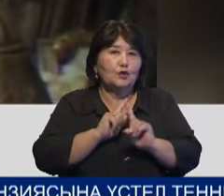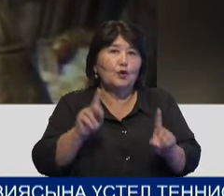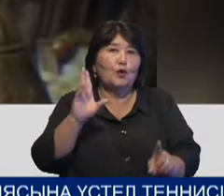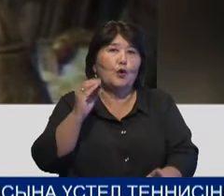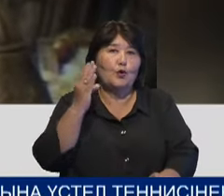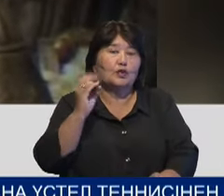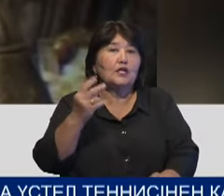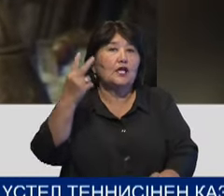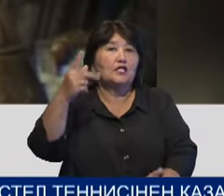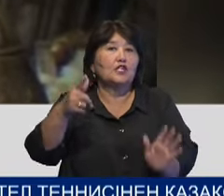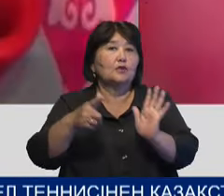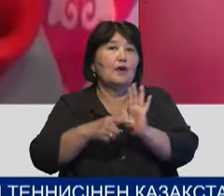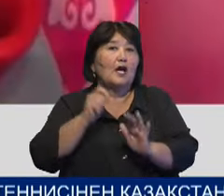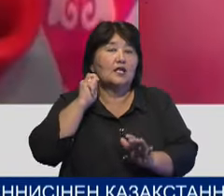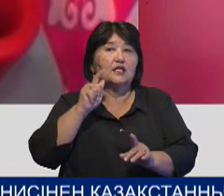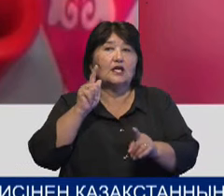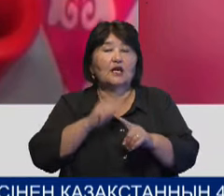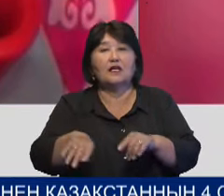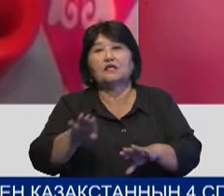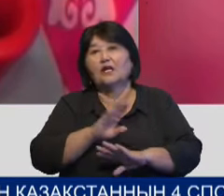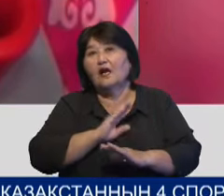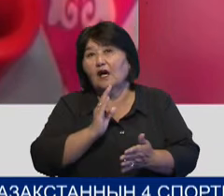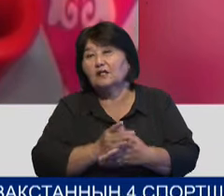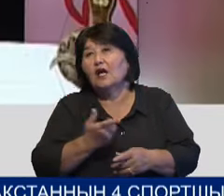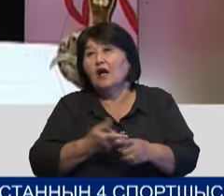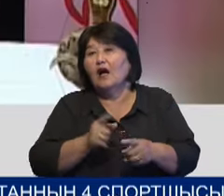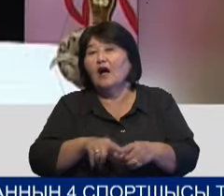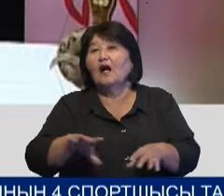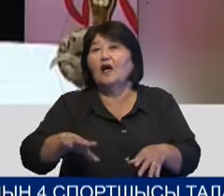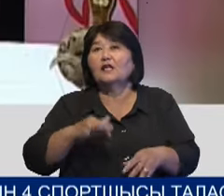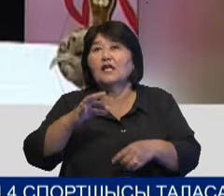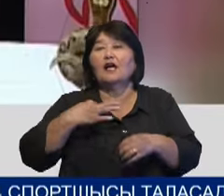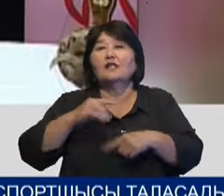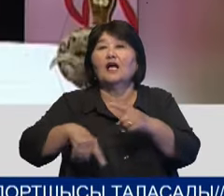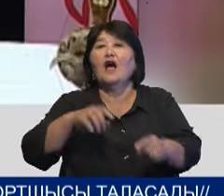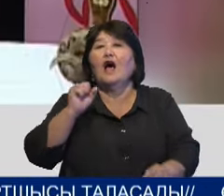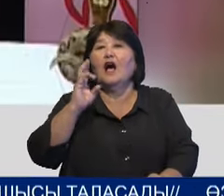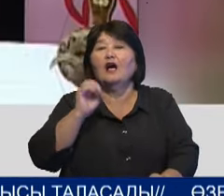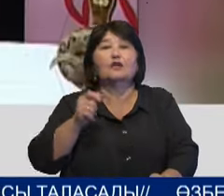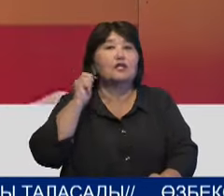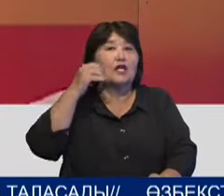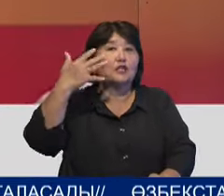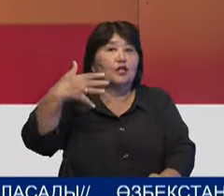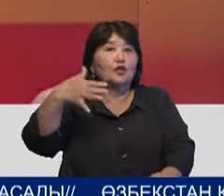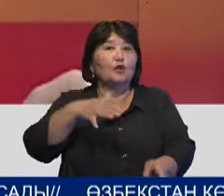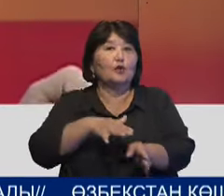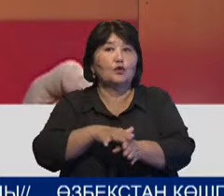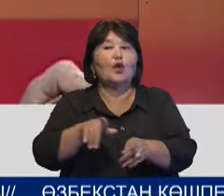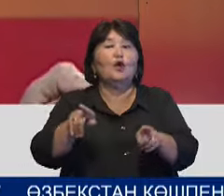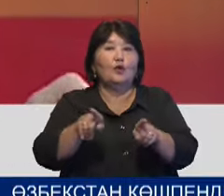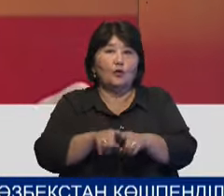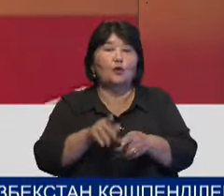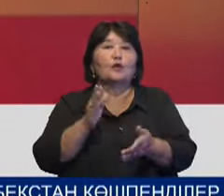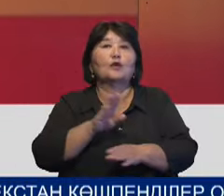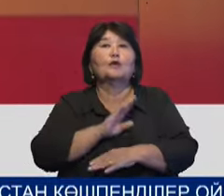Көшеней небәр 27 жасында жары жалғанмен қош айтысты. Ал тұлпардың тұяғы Арнұр, ердің жасы 50-де толса бере, болсады деп